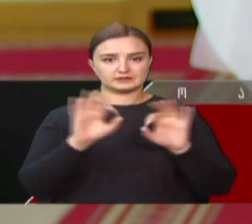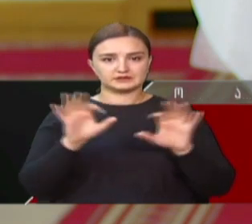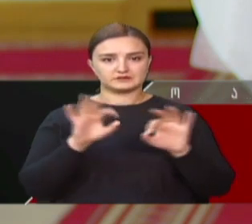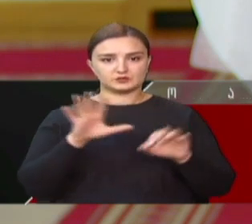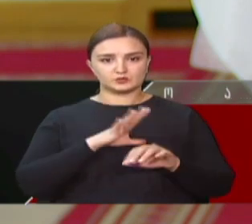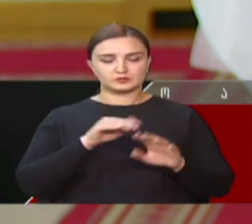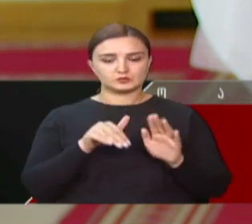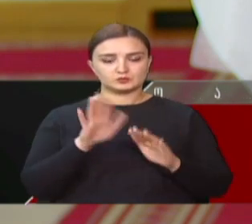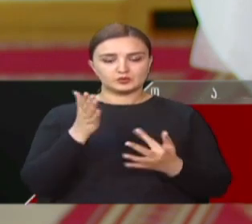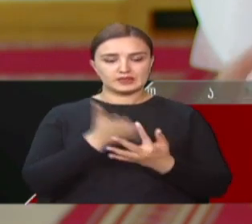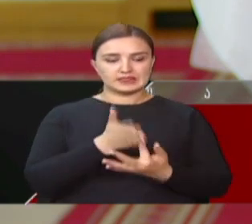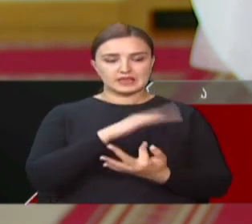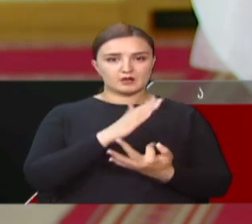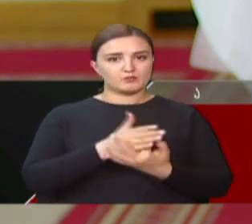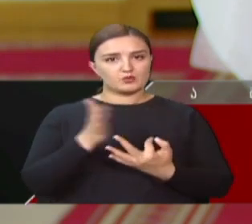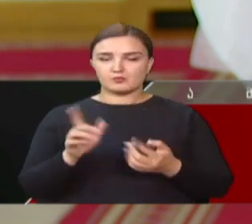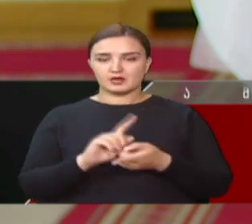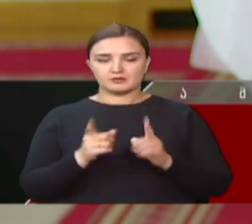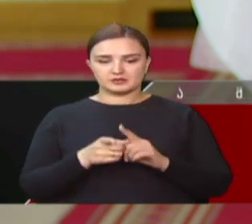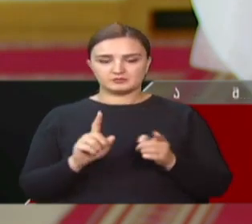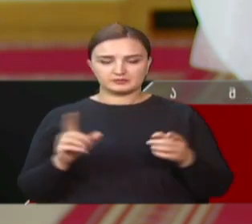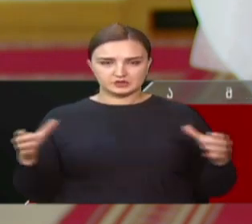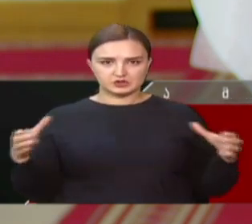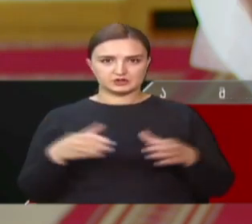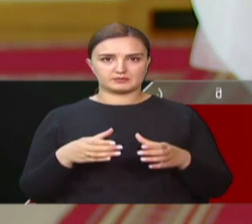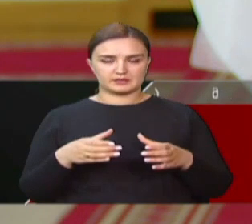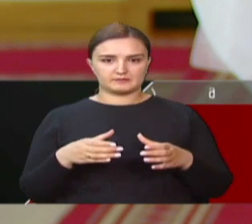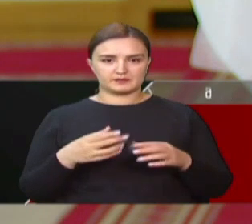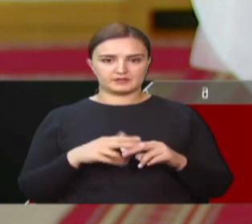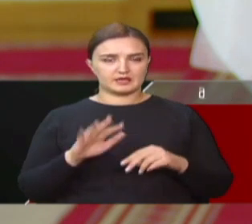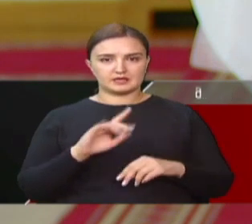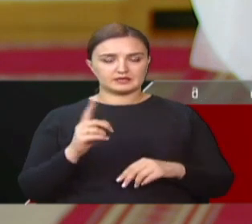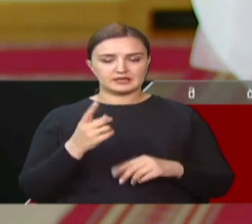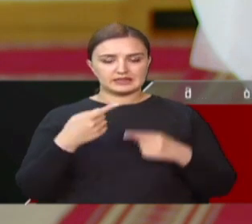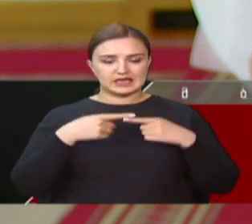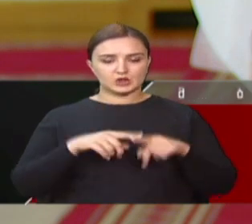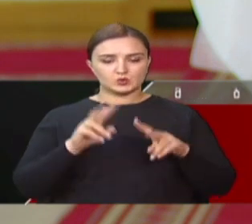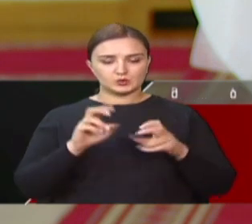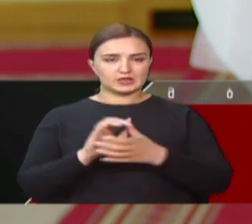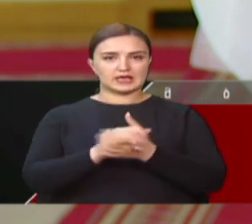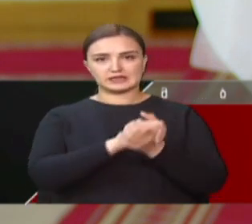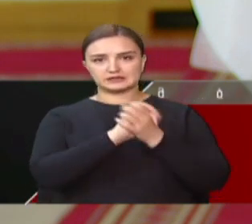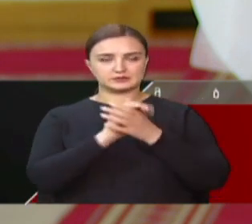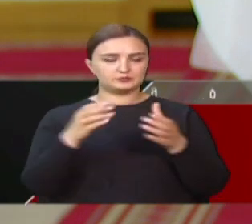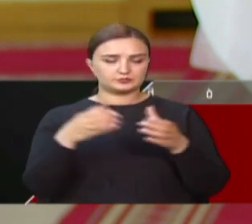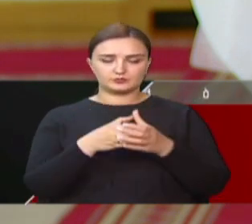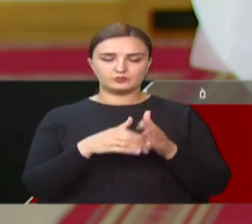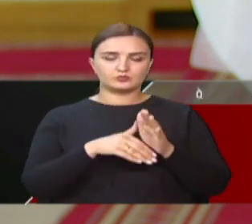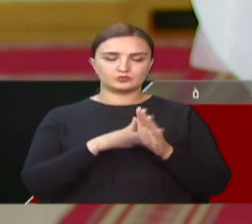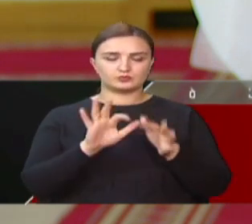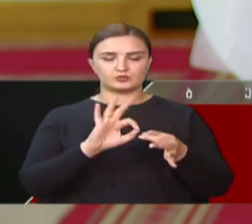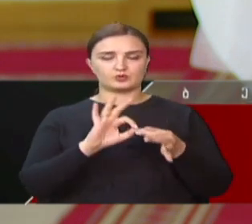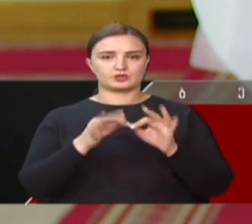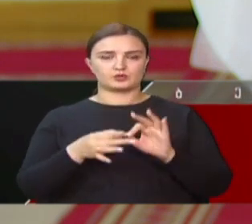უფრო დამყოფი, არამედ უფრო შემკრები. მე ვგულისხმობ არა რაღაც ტექნიკურ გაერთიანებას, არამედ უფრო რაღაცა